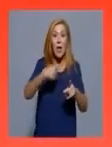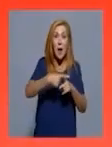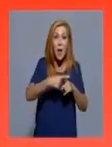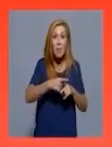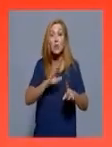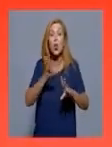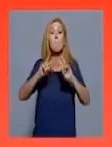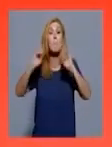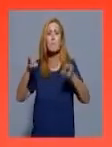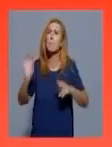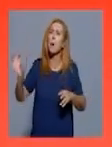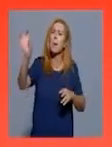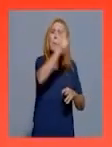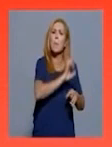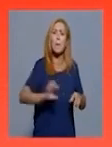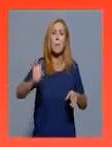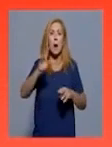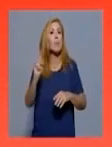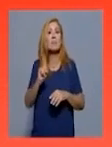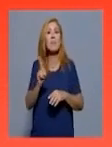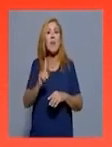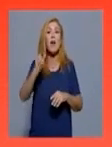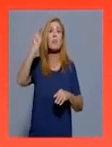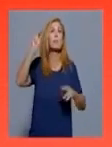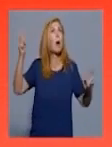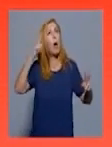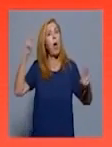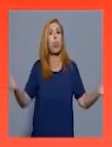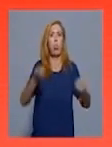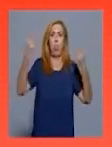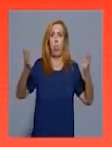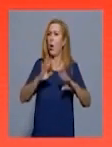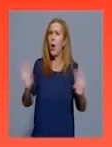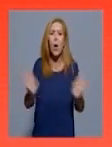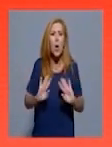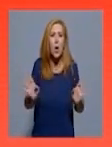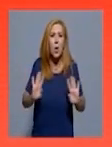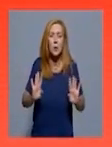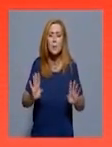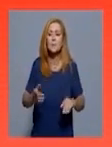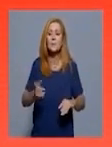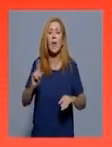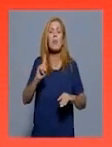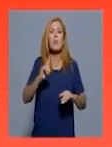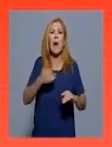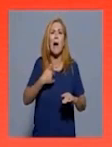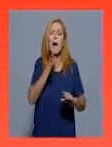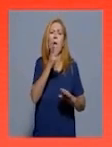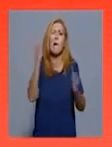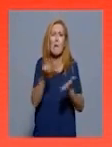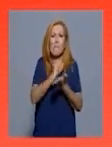όλες τις περιφέρειες. Άρα δεν ήταν δεσμεύσεις στον αέρα. Δεν ήταν στο γόνατο